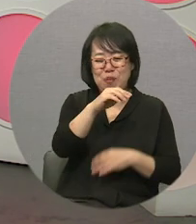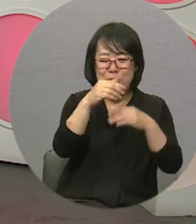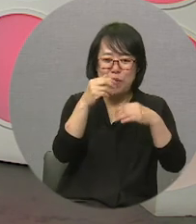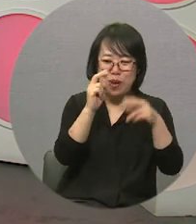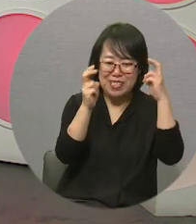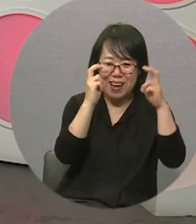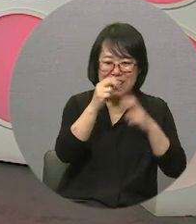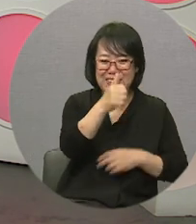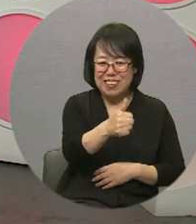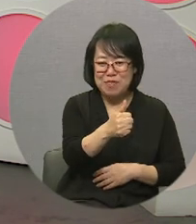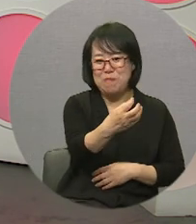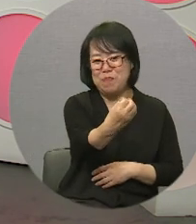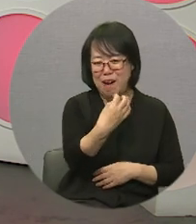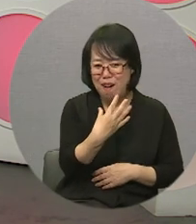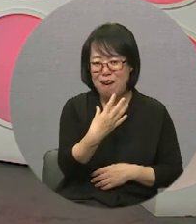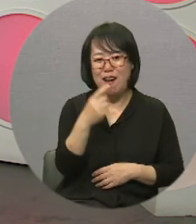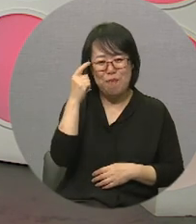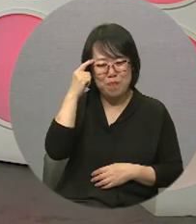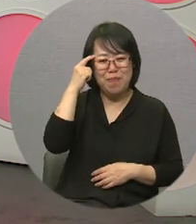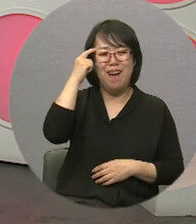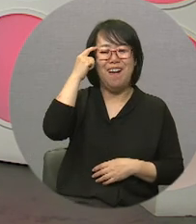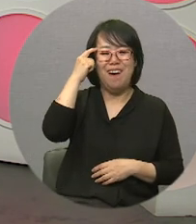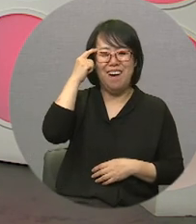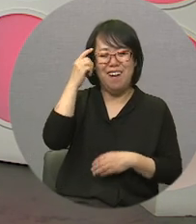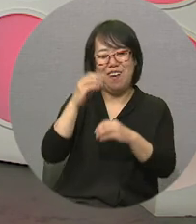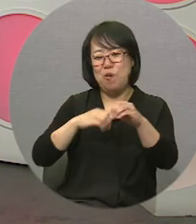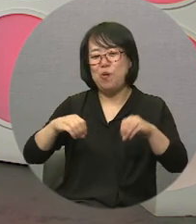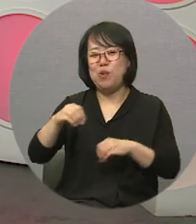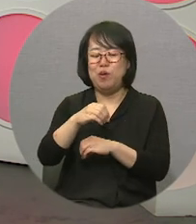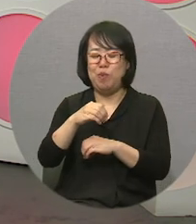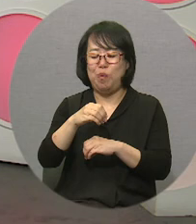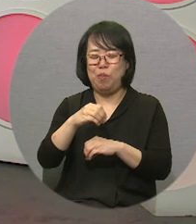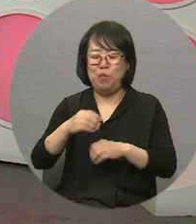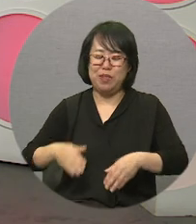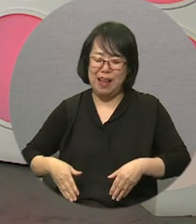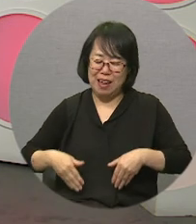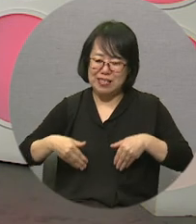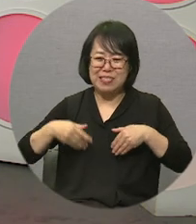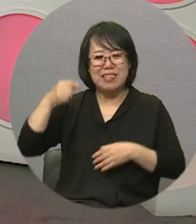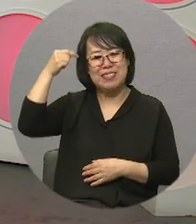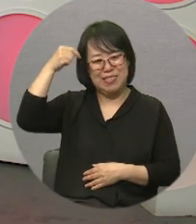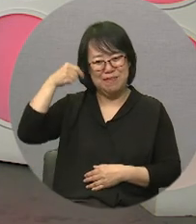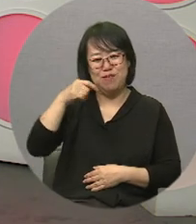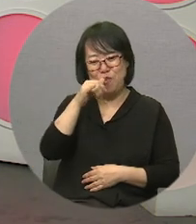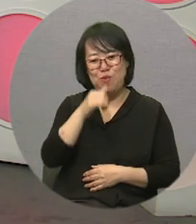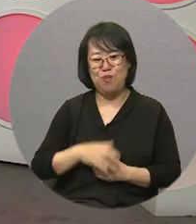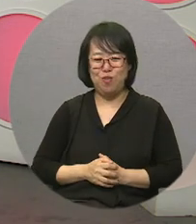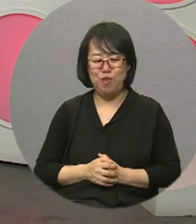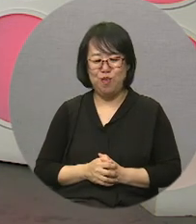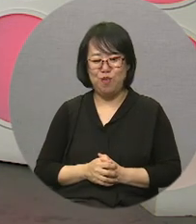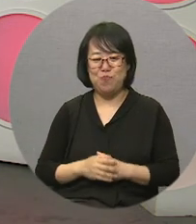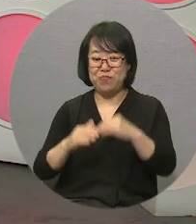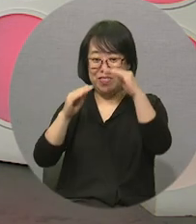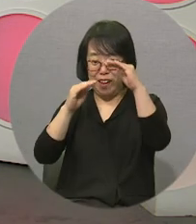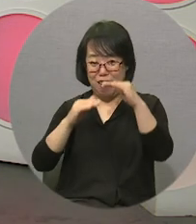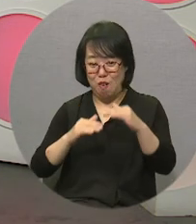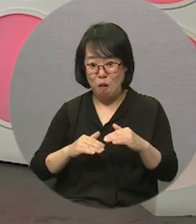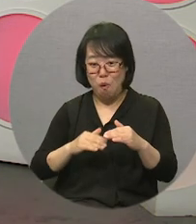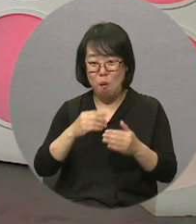오늘의 감동사연이네요. 네. 아름다운 추억이네요. 네, 그렇죠. 이게 이제 저 맨 처음에 우리